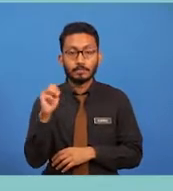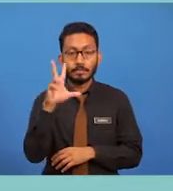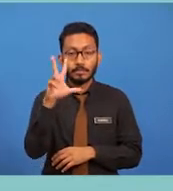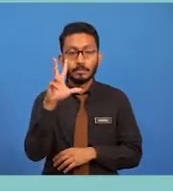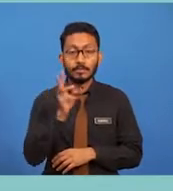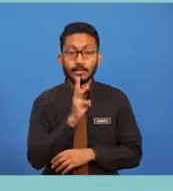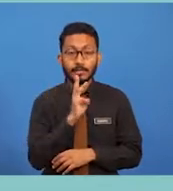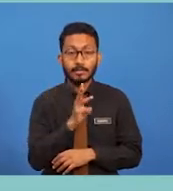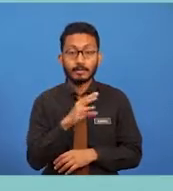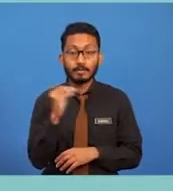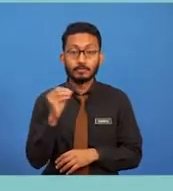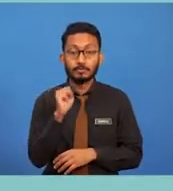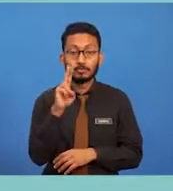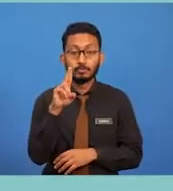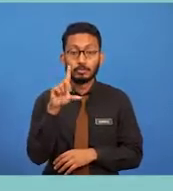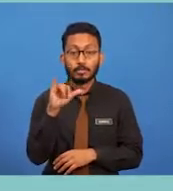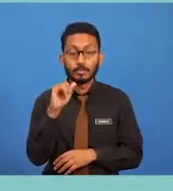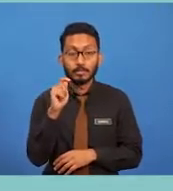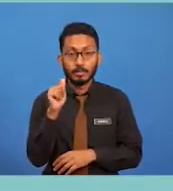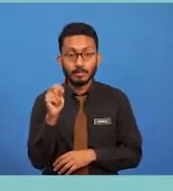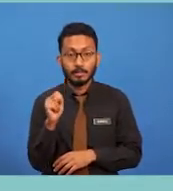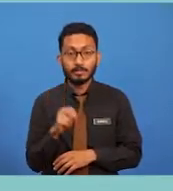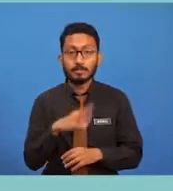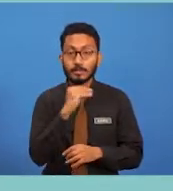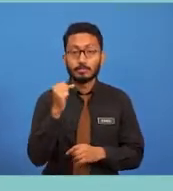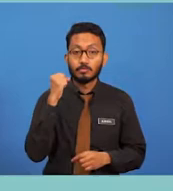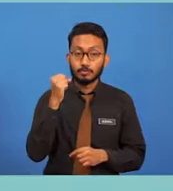air suling dan goncangkan.